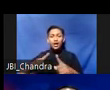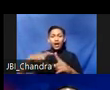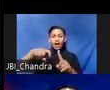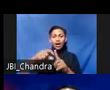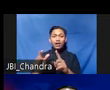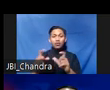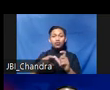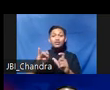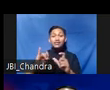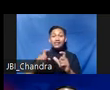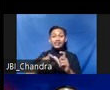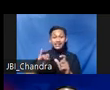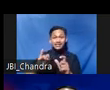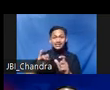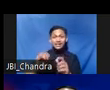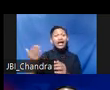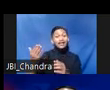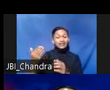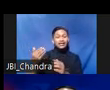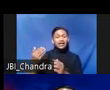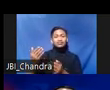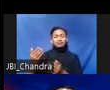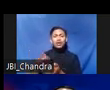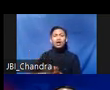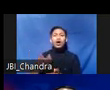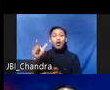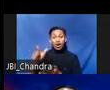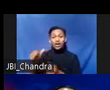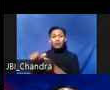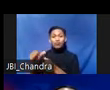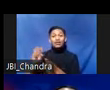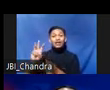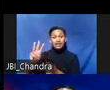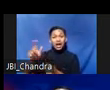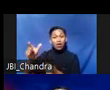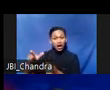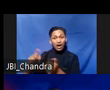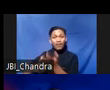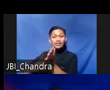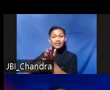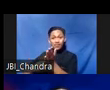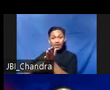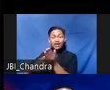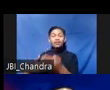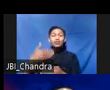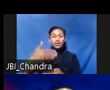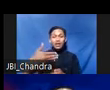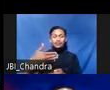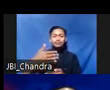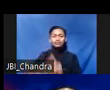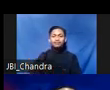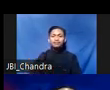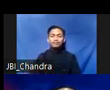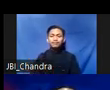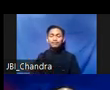tiga dari mahasiswa Jerman itu setelah mendapatkan banyak pekerjaan itu diakuisisi oleh salah